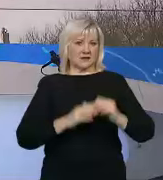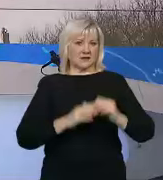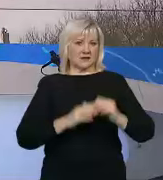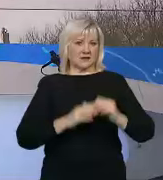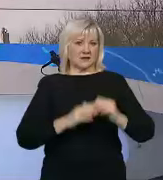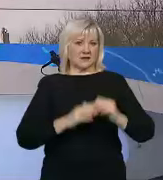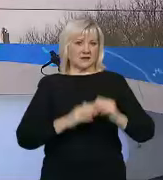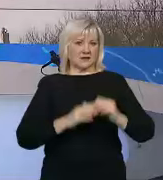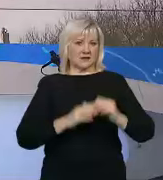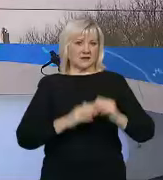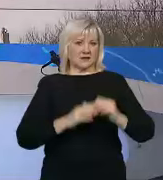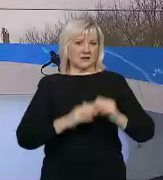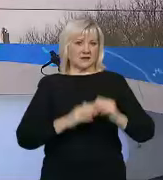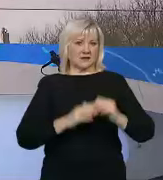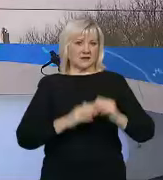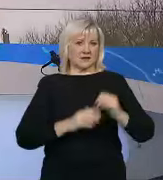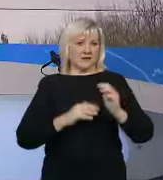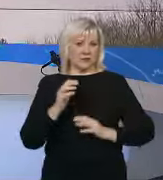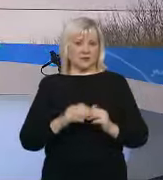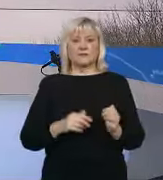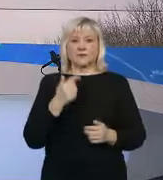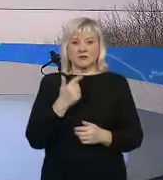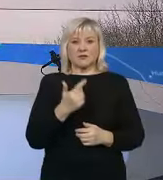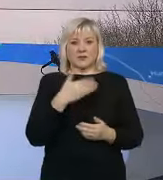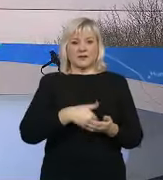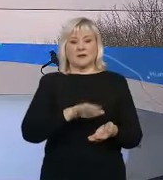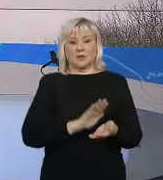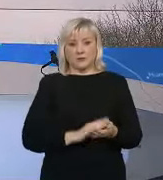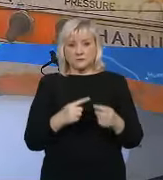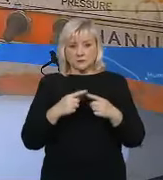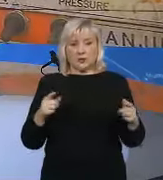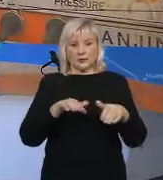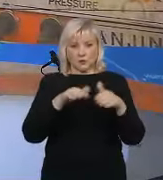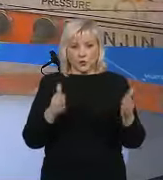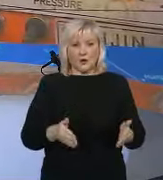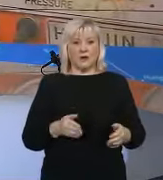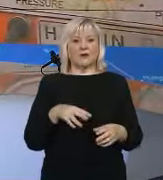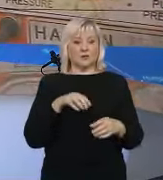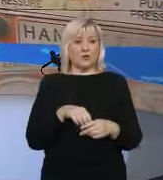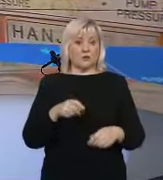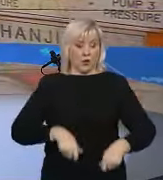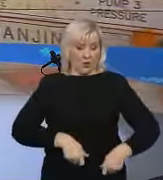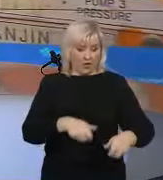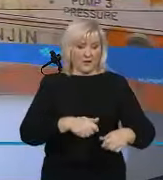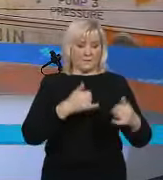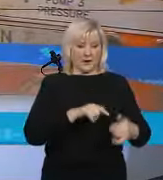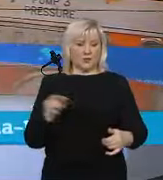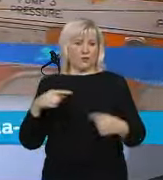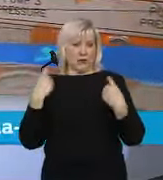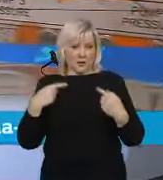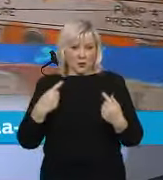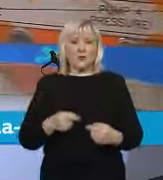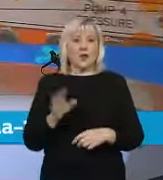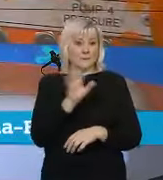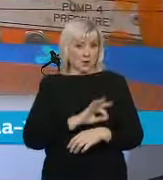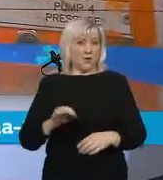Pokračovat může příprava unikátní stavby 25 kilometrů dlouhého tunelu na železniční trati mezi Prahou a Berounem. Projekt